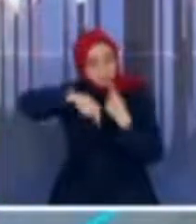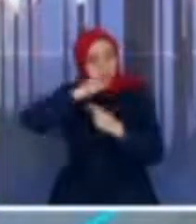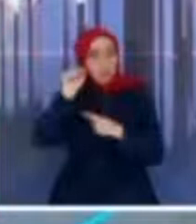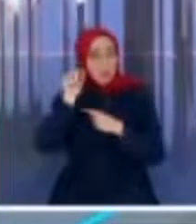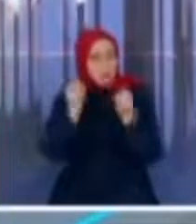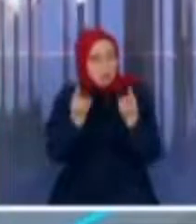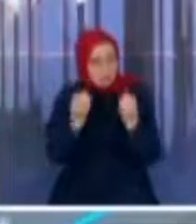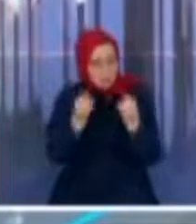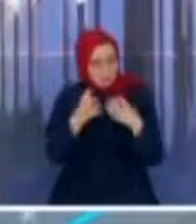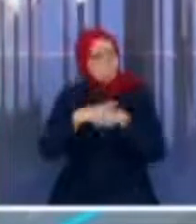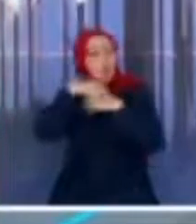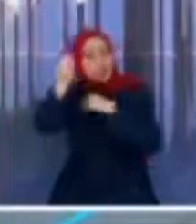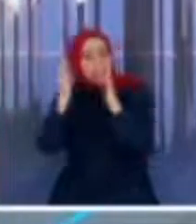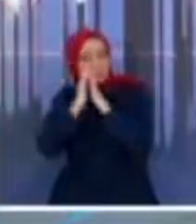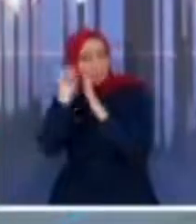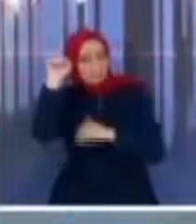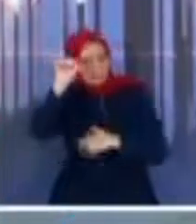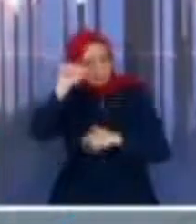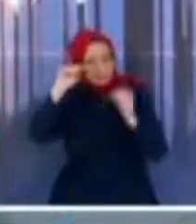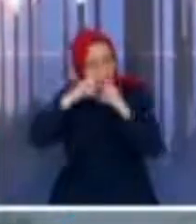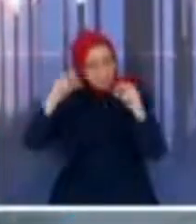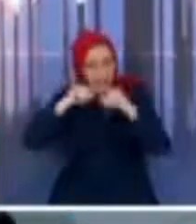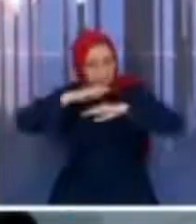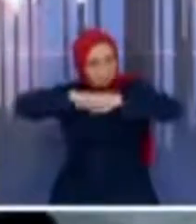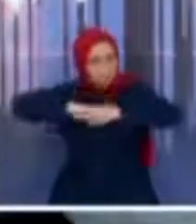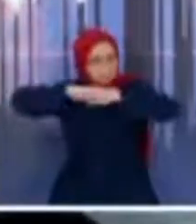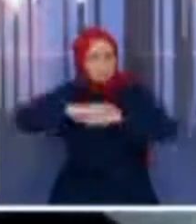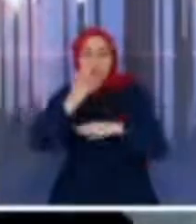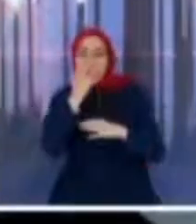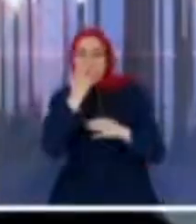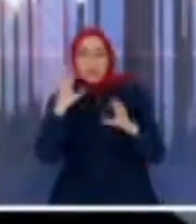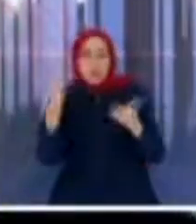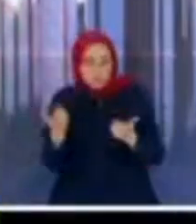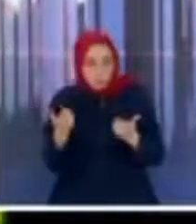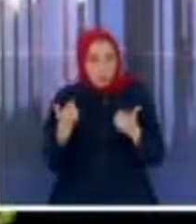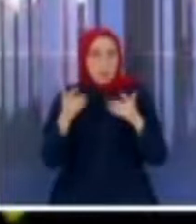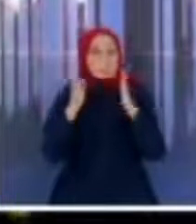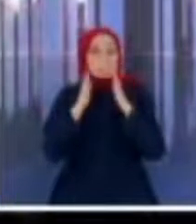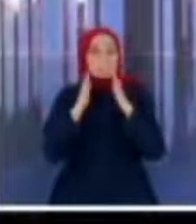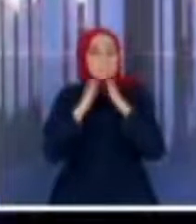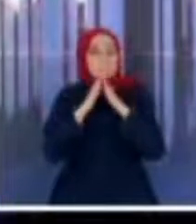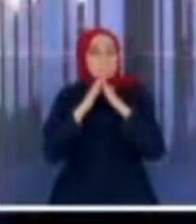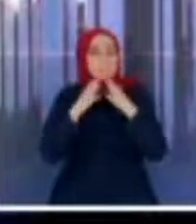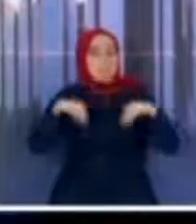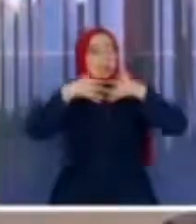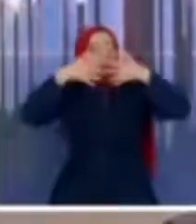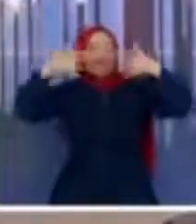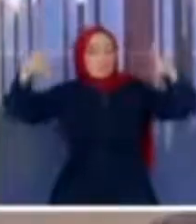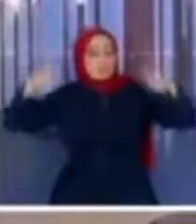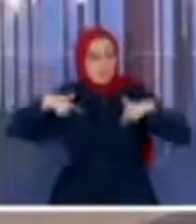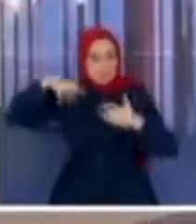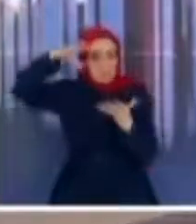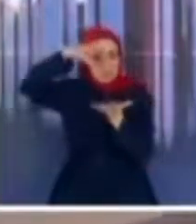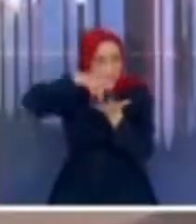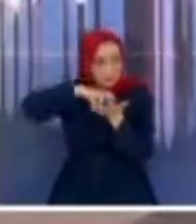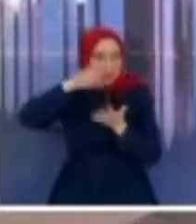خارج المركز هذايا، اللي هو يكونوا معناها في بلايص مفتوحه، في البلايص اللي يصير فيها لي كامبينغ، في البلايص